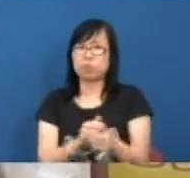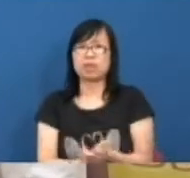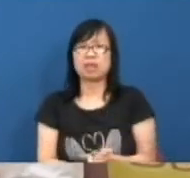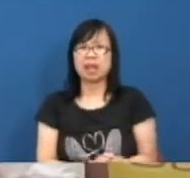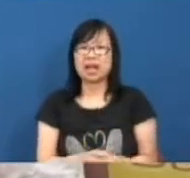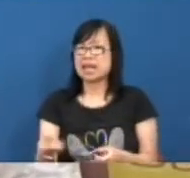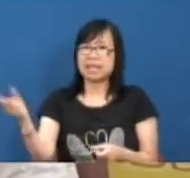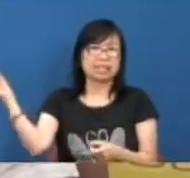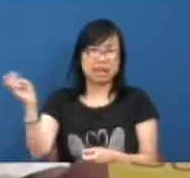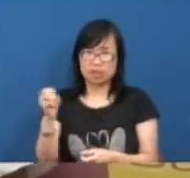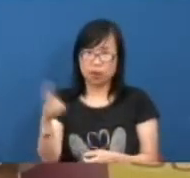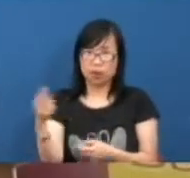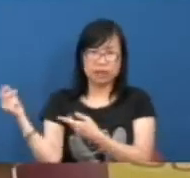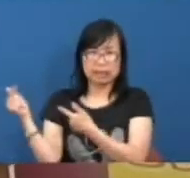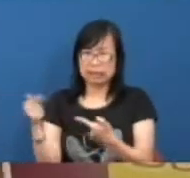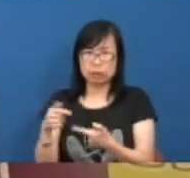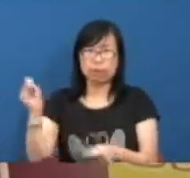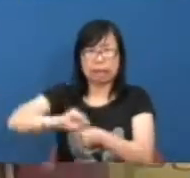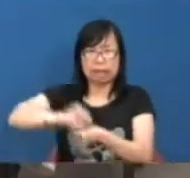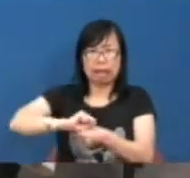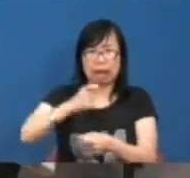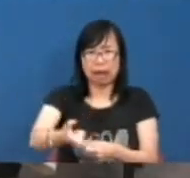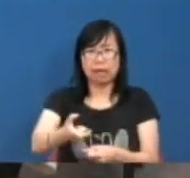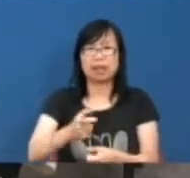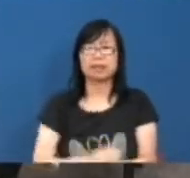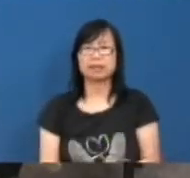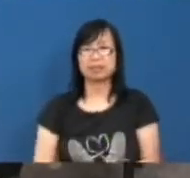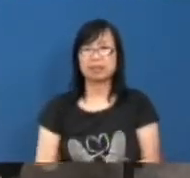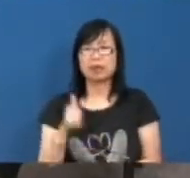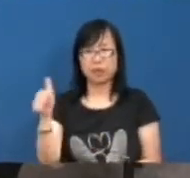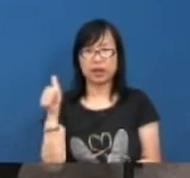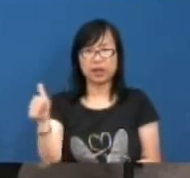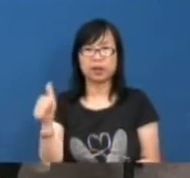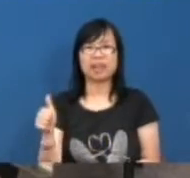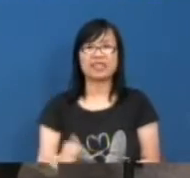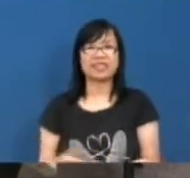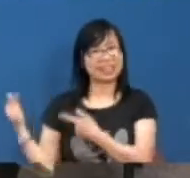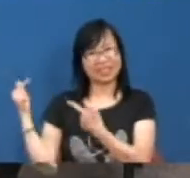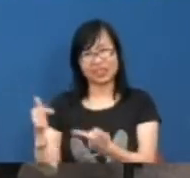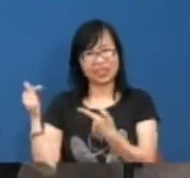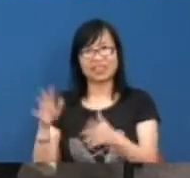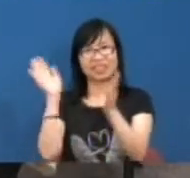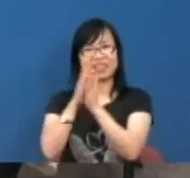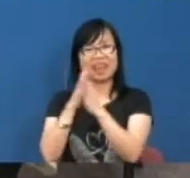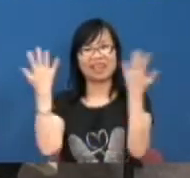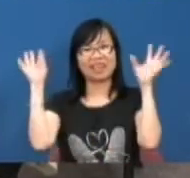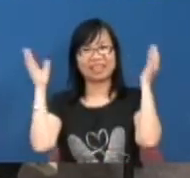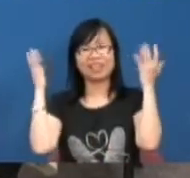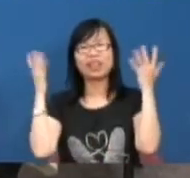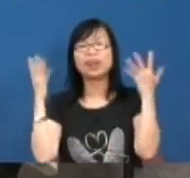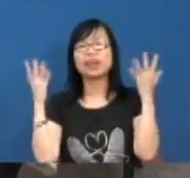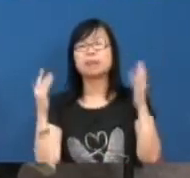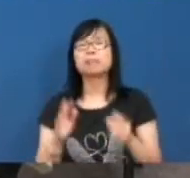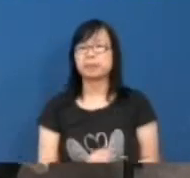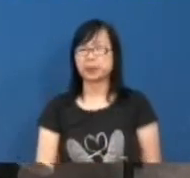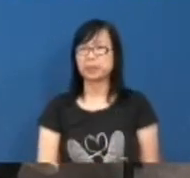加價。好 ，very good， 繼續咧， 係就咁啦， 嚟，好嘢好嘢好嘢，好嘢好嘢